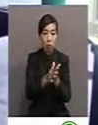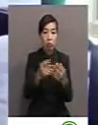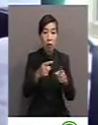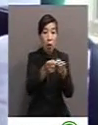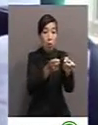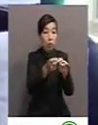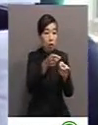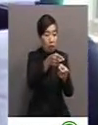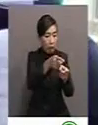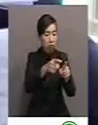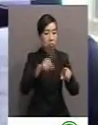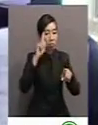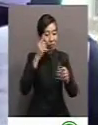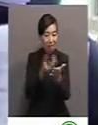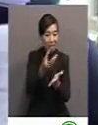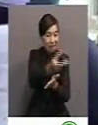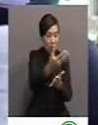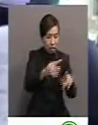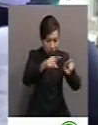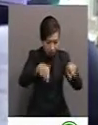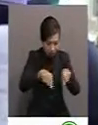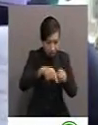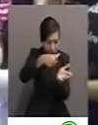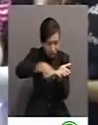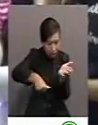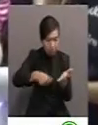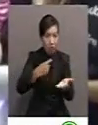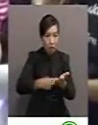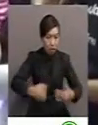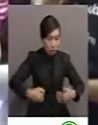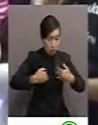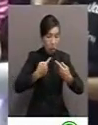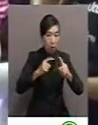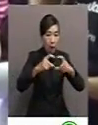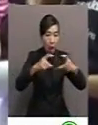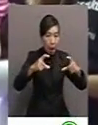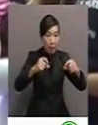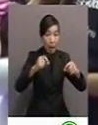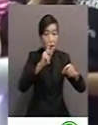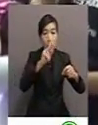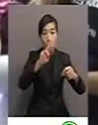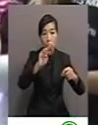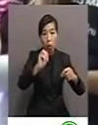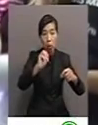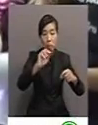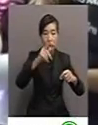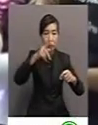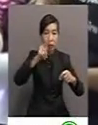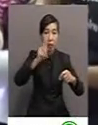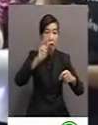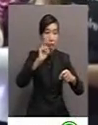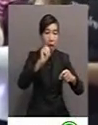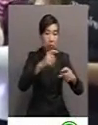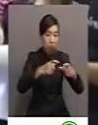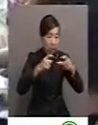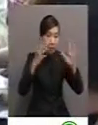าคออกเป็นใบเสร็จประกันชีวิตให้แต่ยังไม่ได้รับกรมธรรม์นะคะ1 เดือนต่อมาค่ะก็เลยไปทวงถามถึงกรมธรร